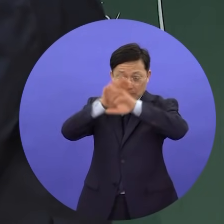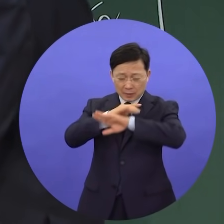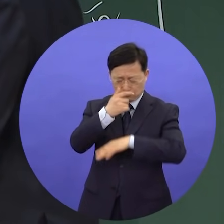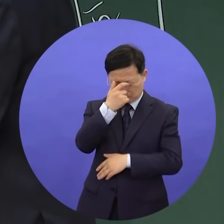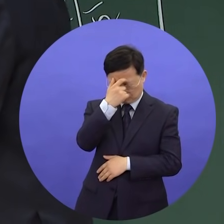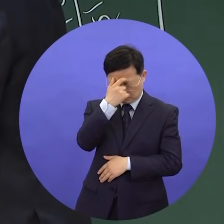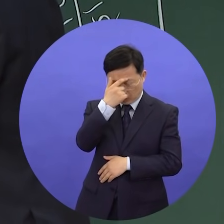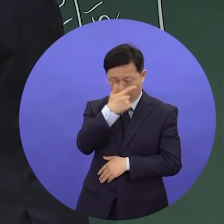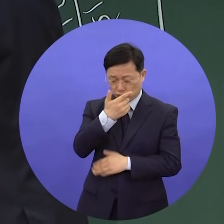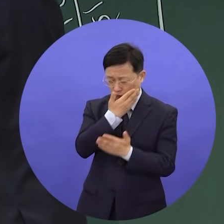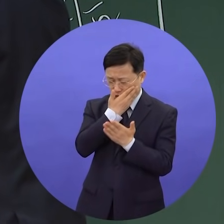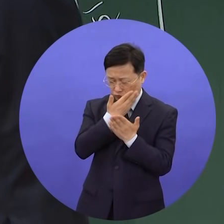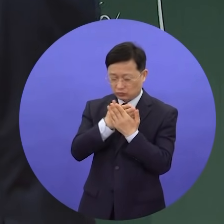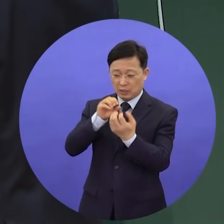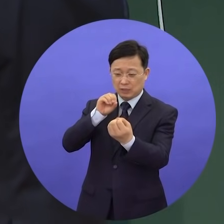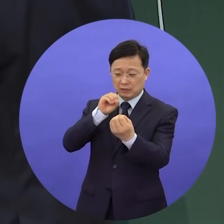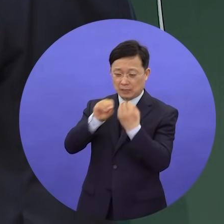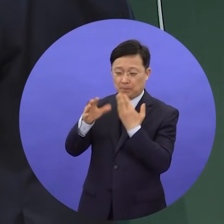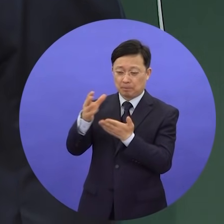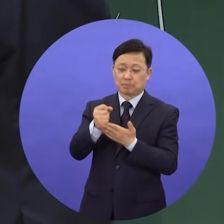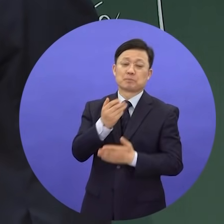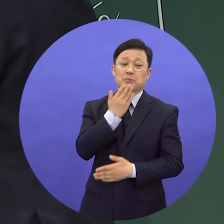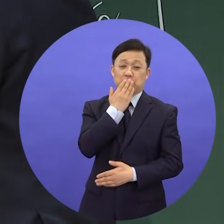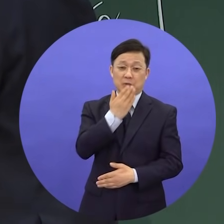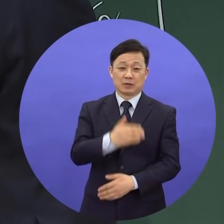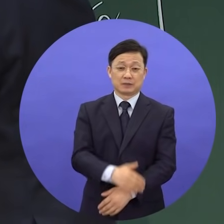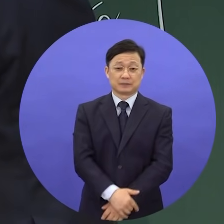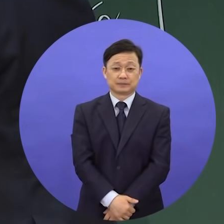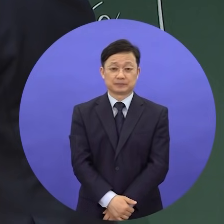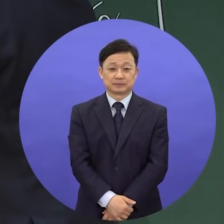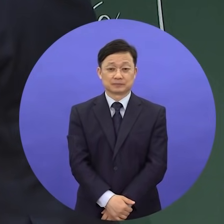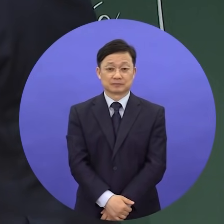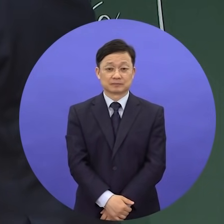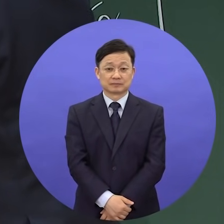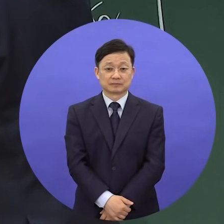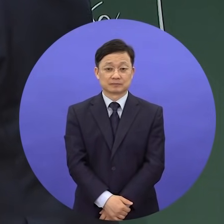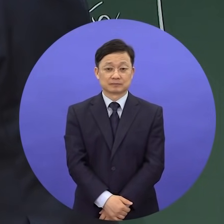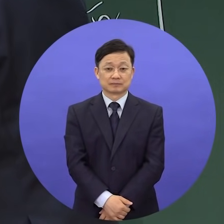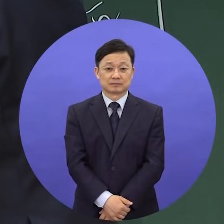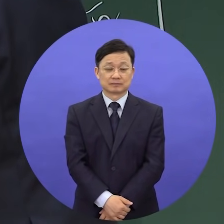this evening time, you can really gain the answer. 이걸 보고